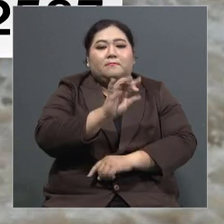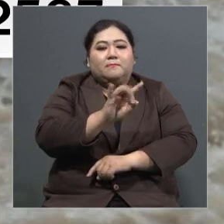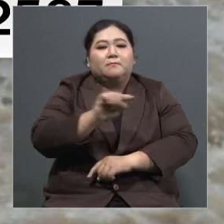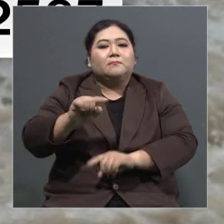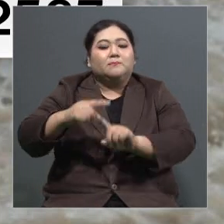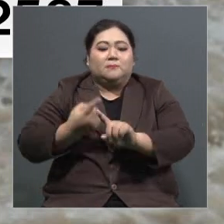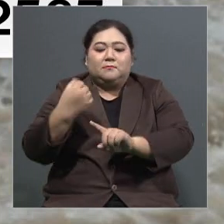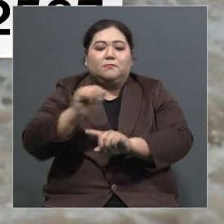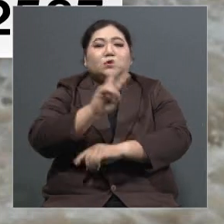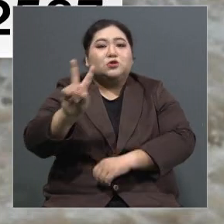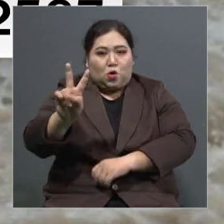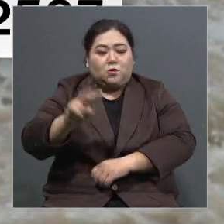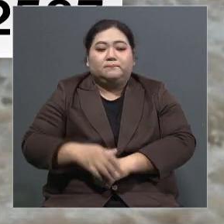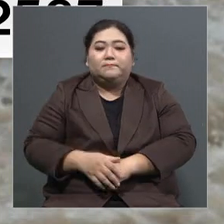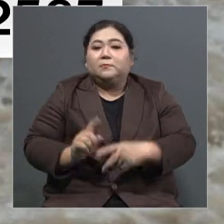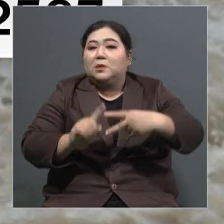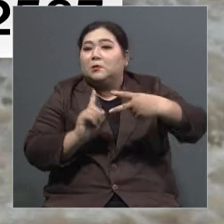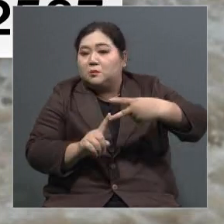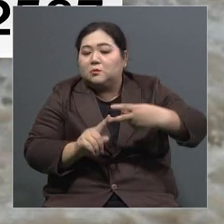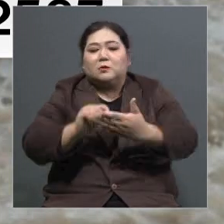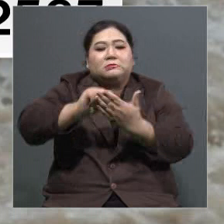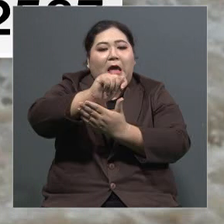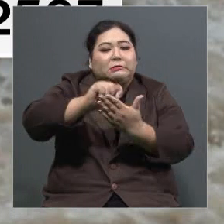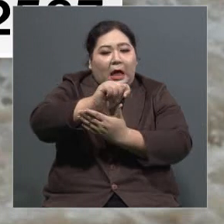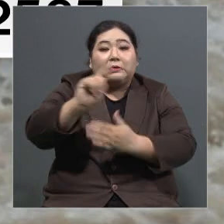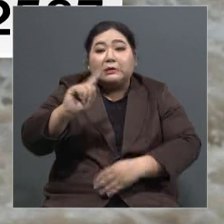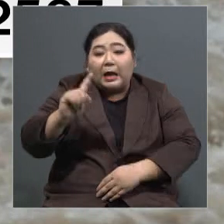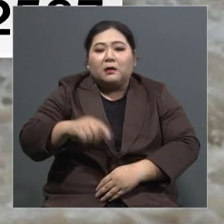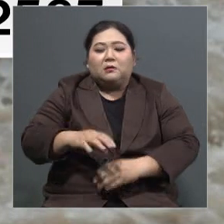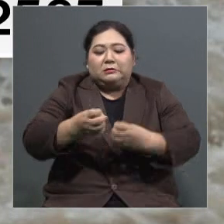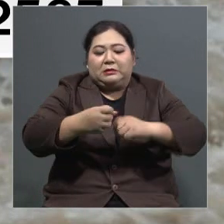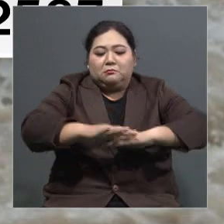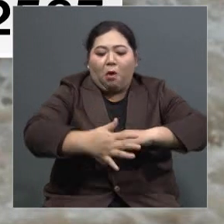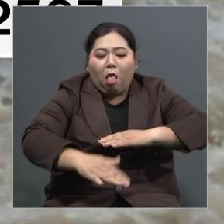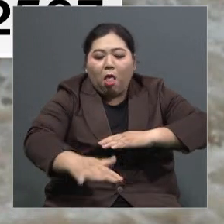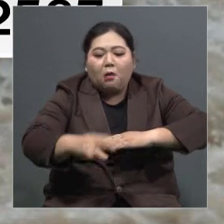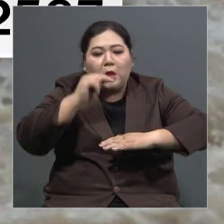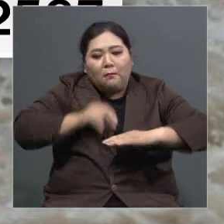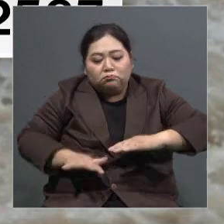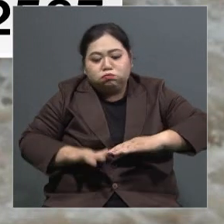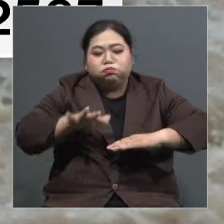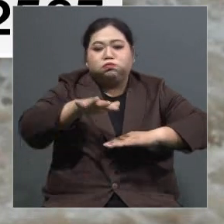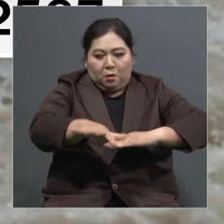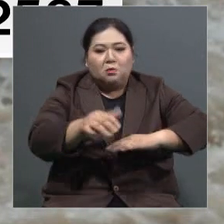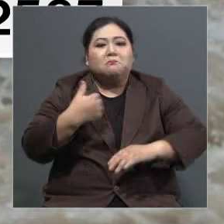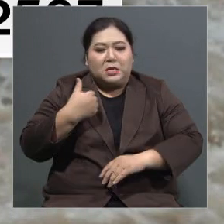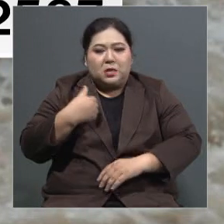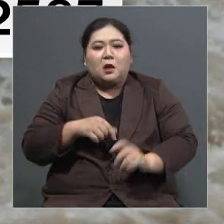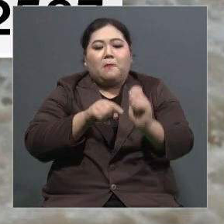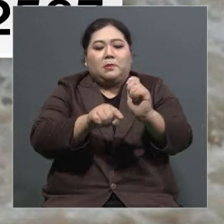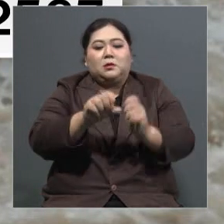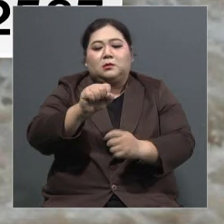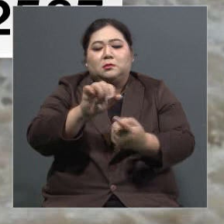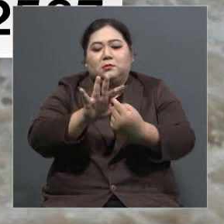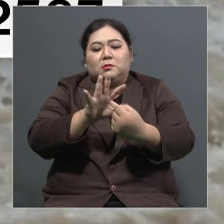ส่วนที่จังหวัดตากค่ะระดับน้ำเนี่ยมีแนวโน้มล้นตลิ่งบริเวณลุ่มต่ำที่อำเภอสามเงาประมาณ 1ม - 1.30